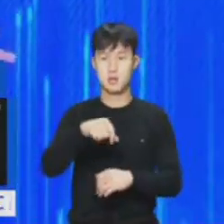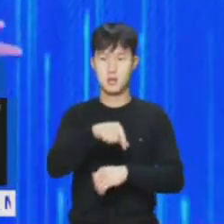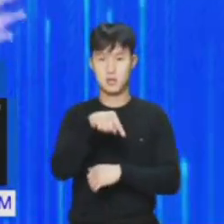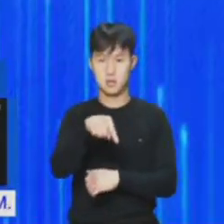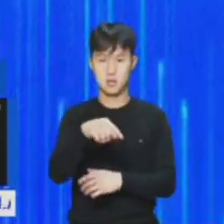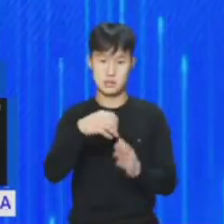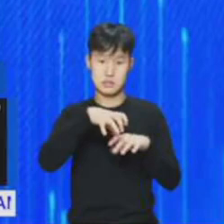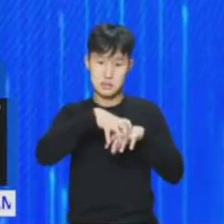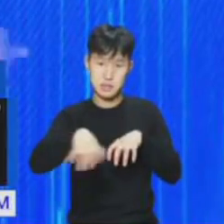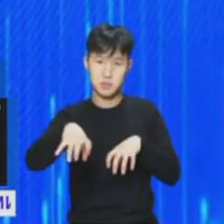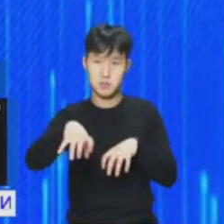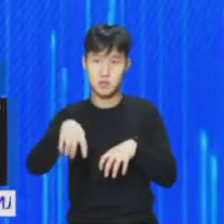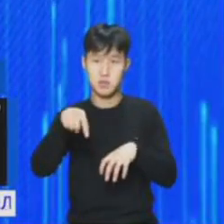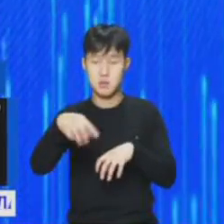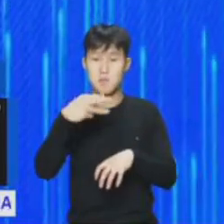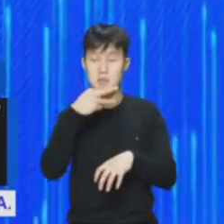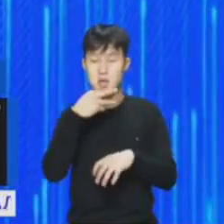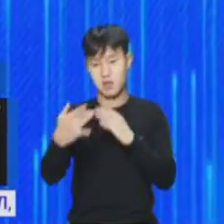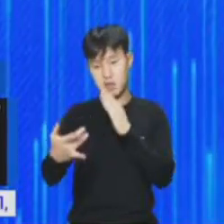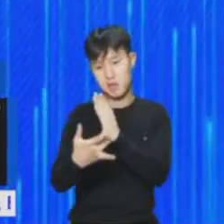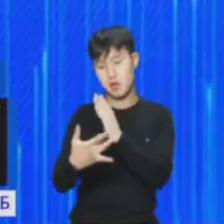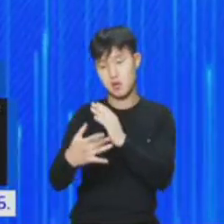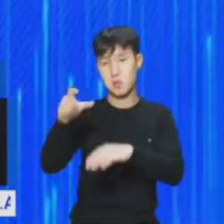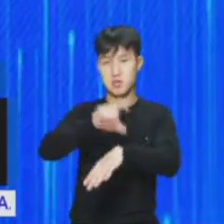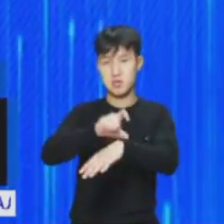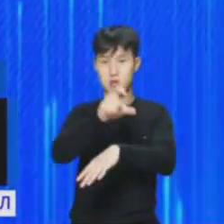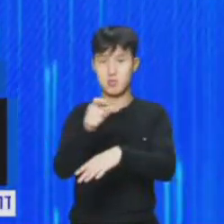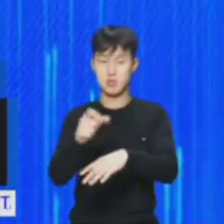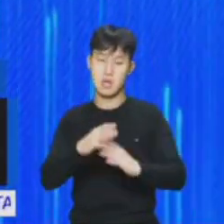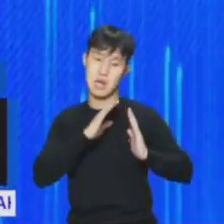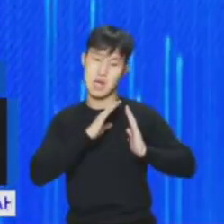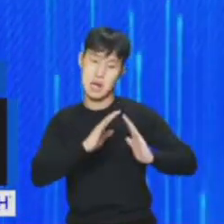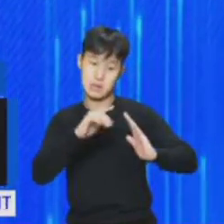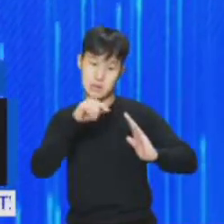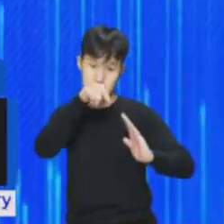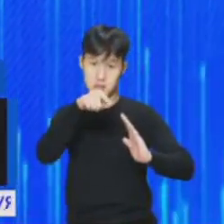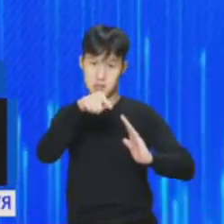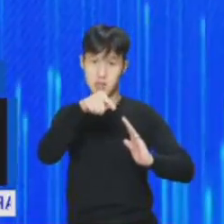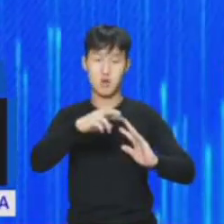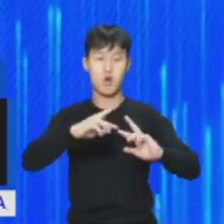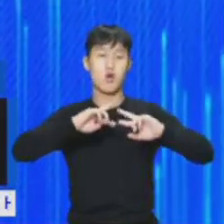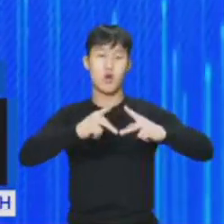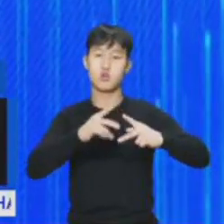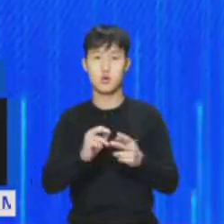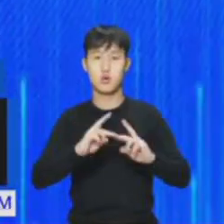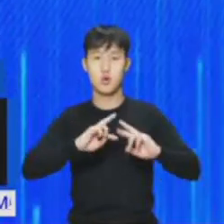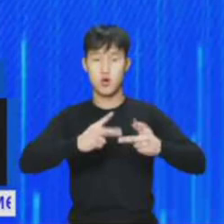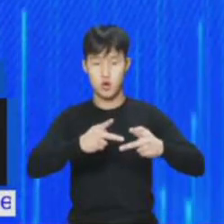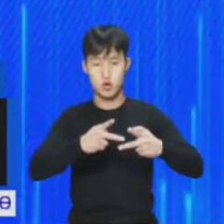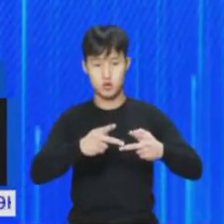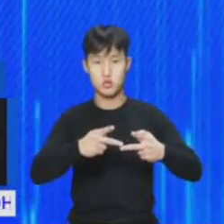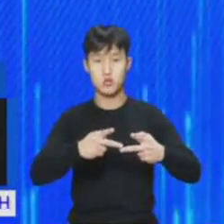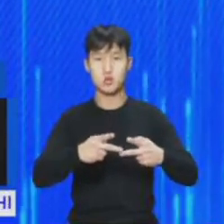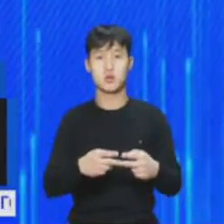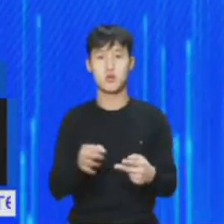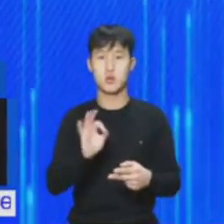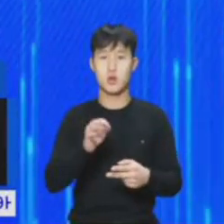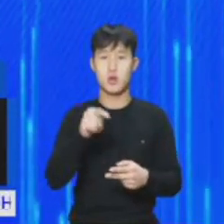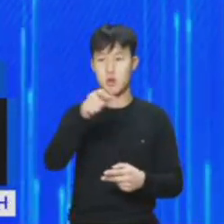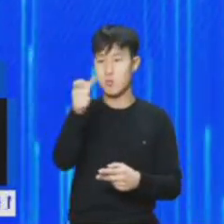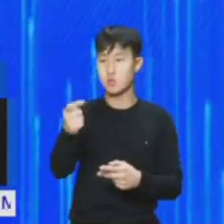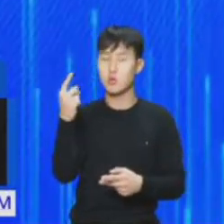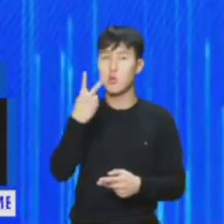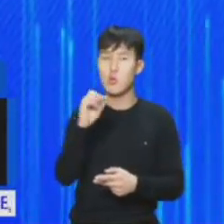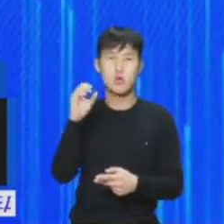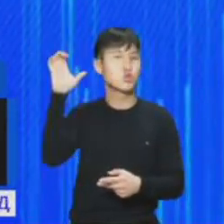энэ салбарт болоод энэ мэдээлэл технологийн мэрэгжтэнүүд хандж байгаа хандлагыг өөрчлөхгүйгээр та бүхний үгийг сонсохгүйгээр